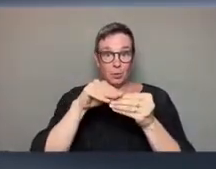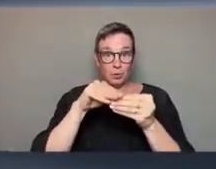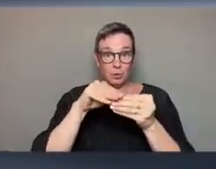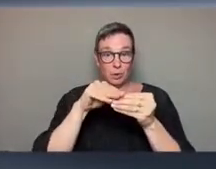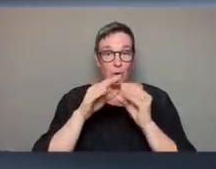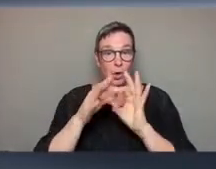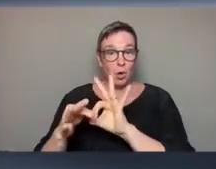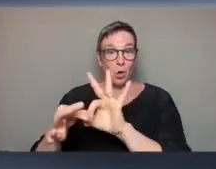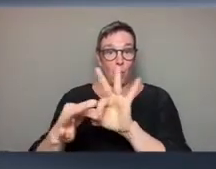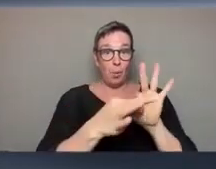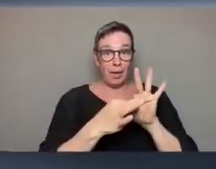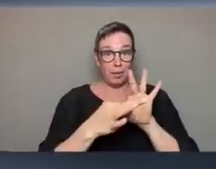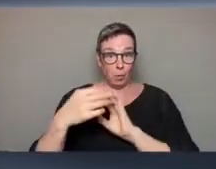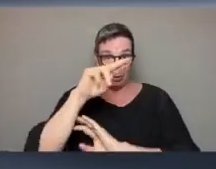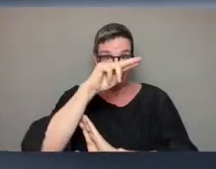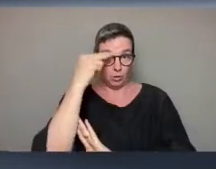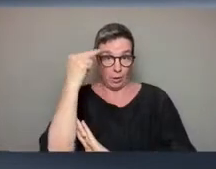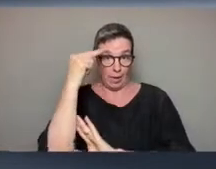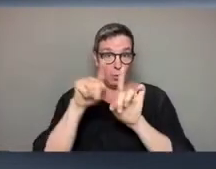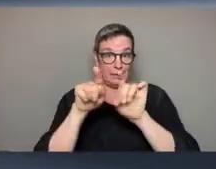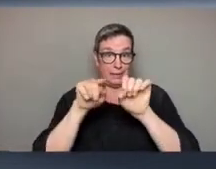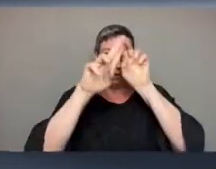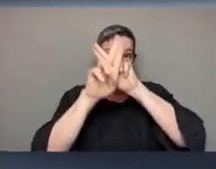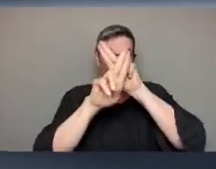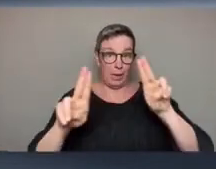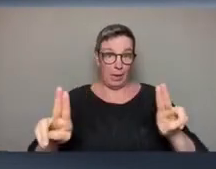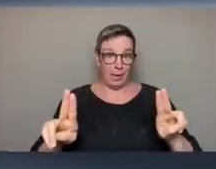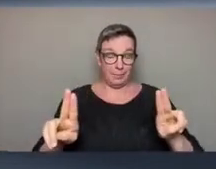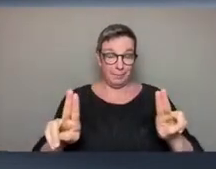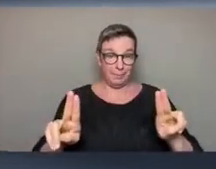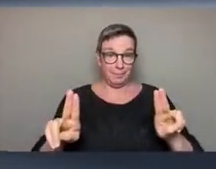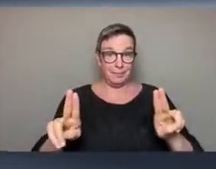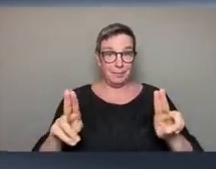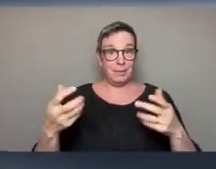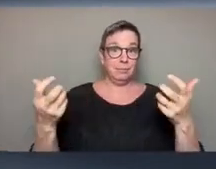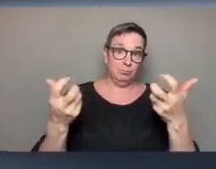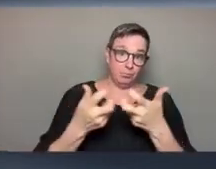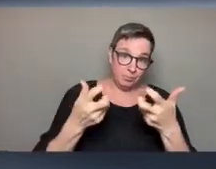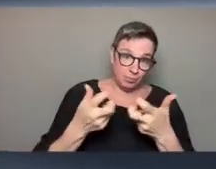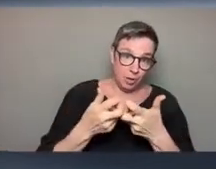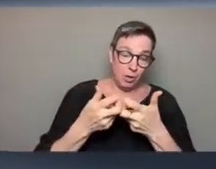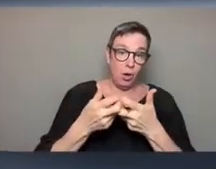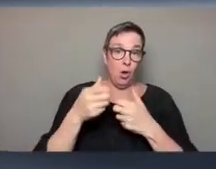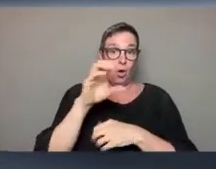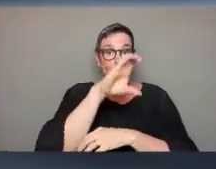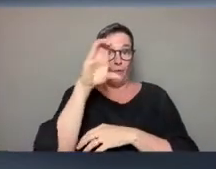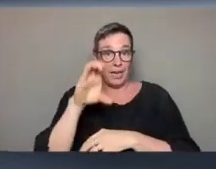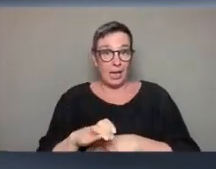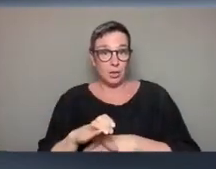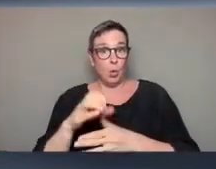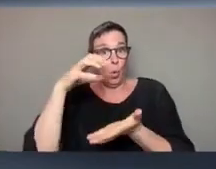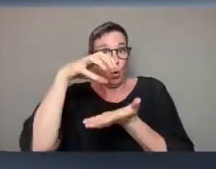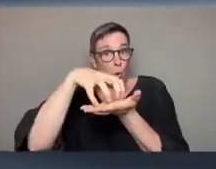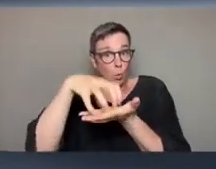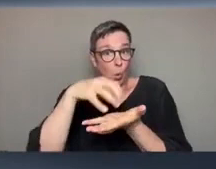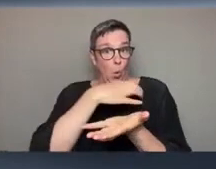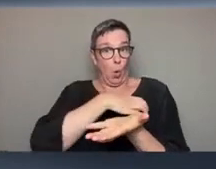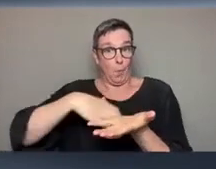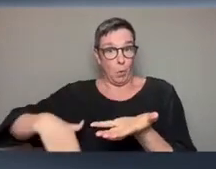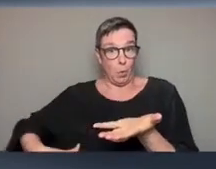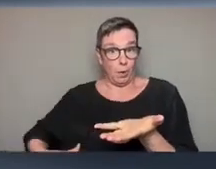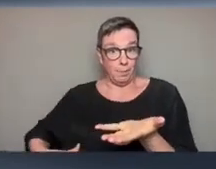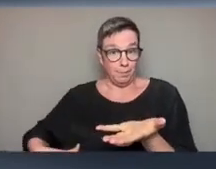niveau national et international, c'est-à-dire avec confédérations, cantons et communes, mais aussi avec